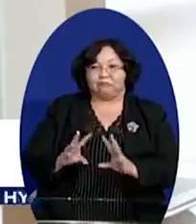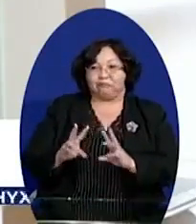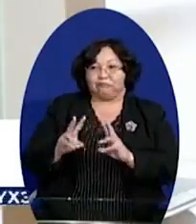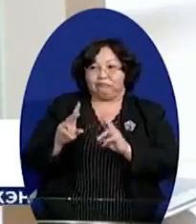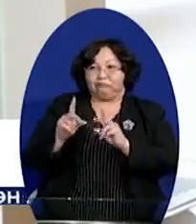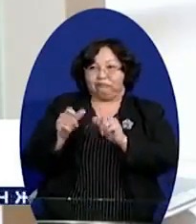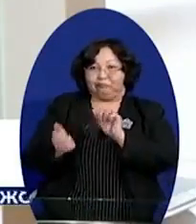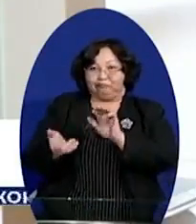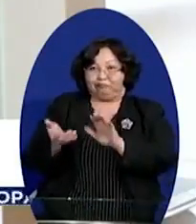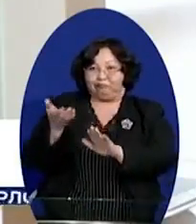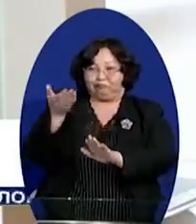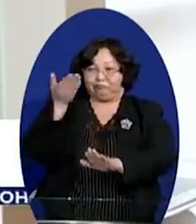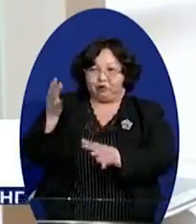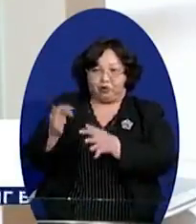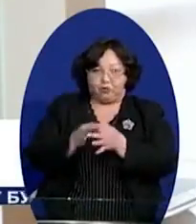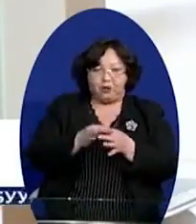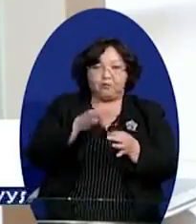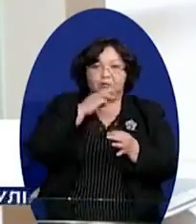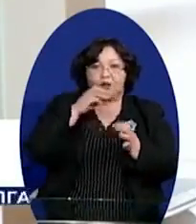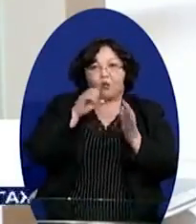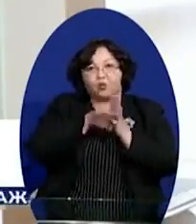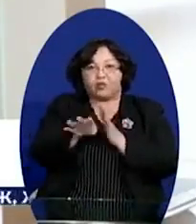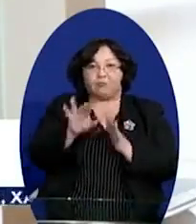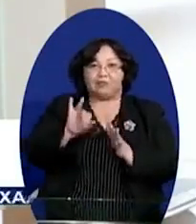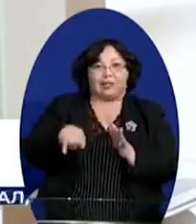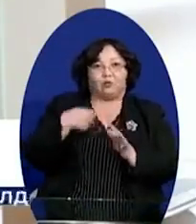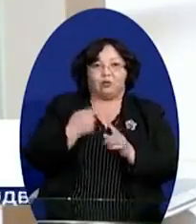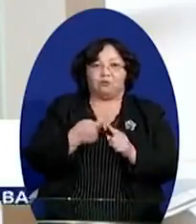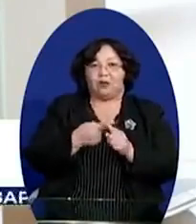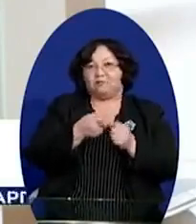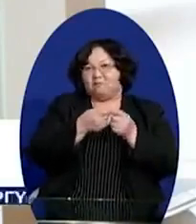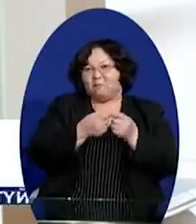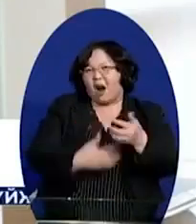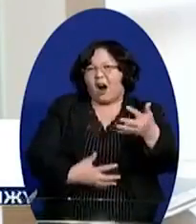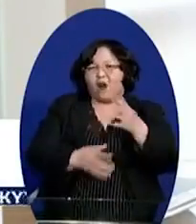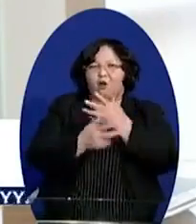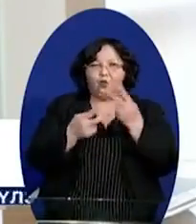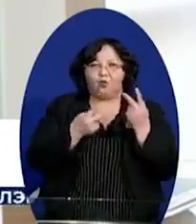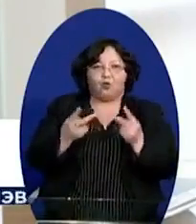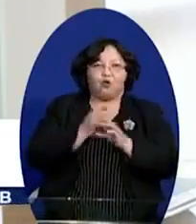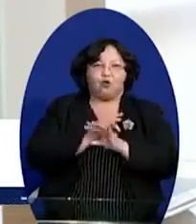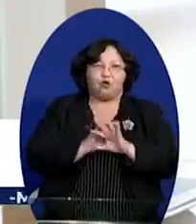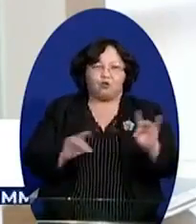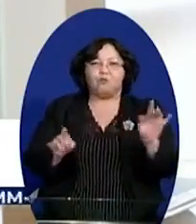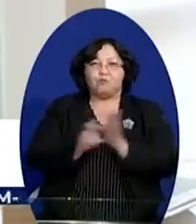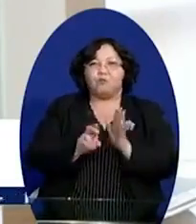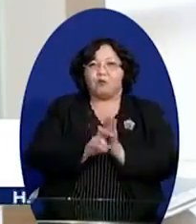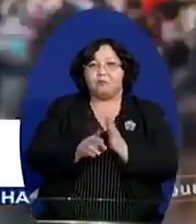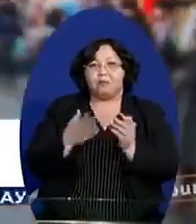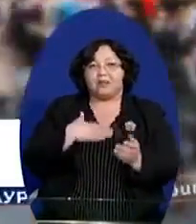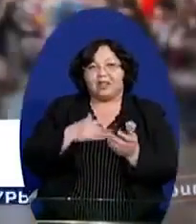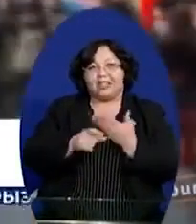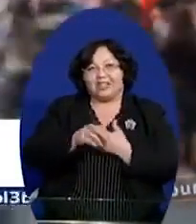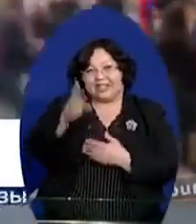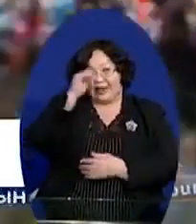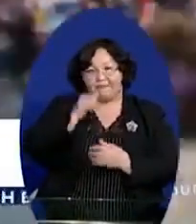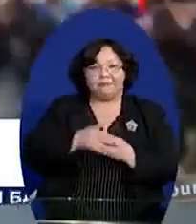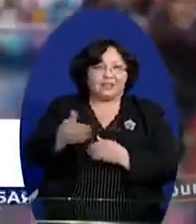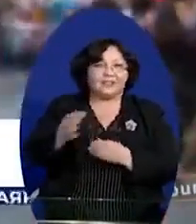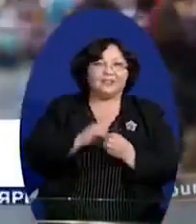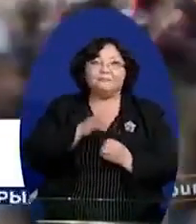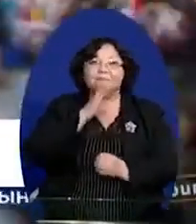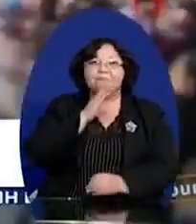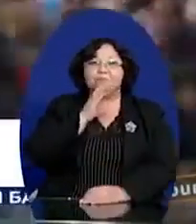тэр мэдээллүүдийн хүртээмж илүү их нэмэгдэх нэ гэдгийг иргэдэд таниулж авах ажил бол цаашд бид нар манай элчин сайдын яам хийж явна. Цаашид